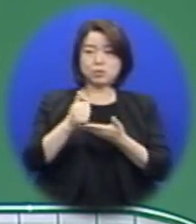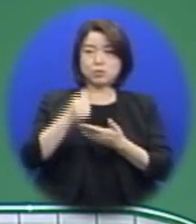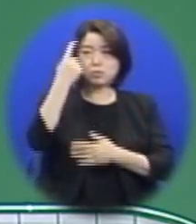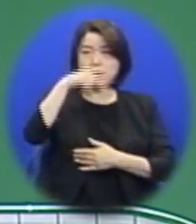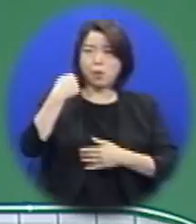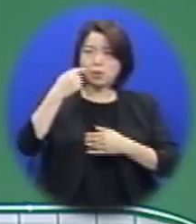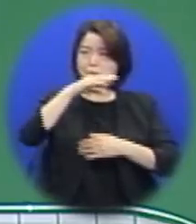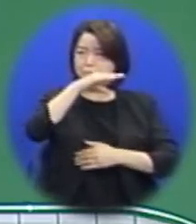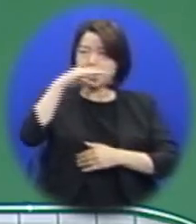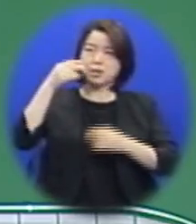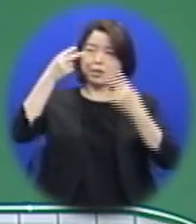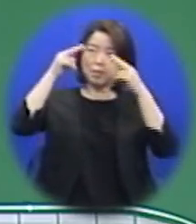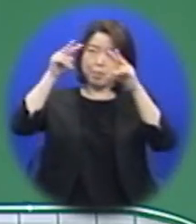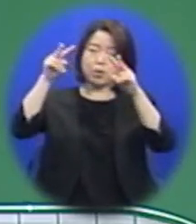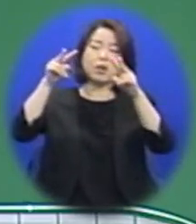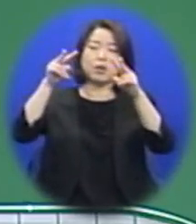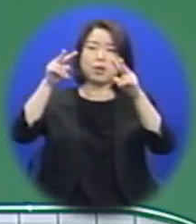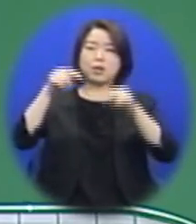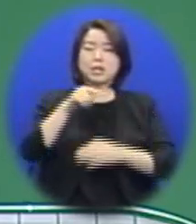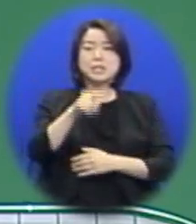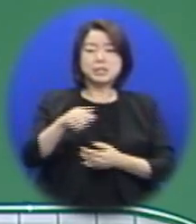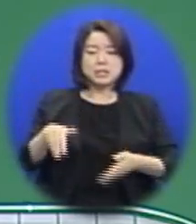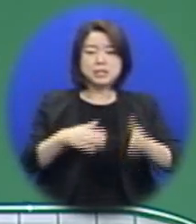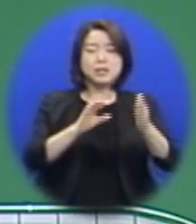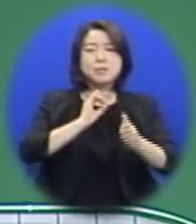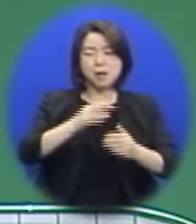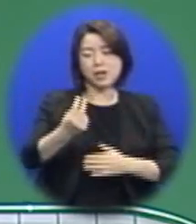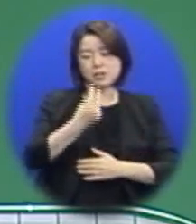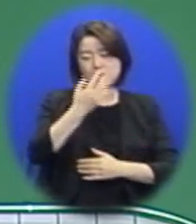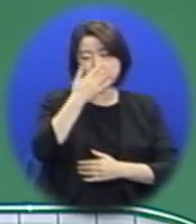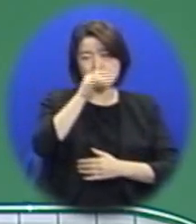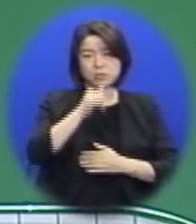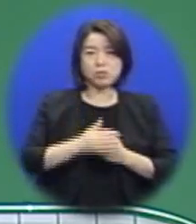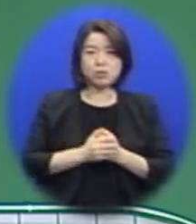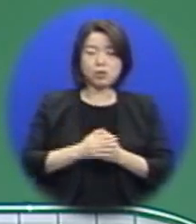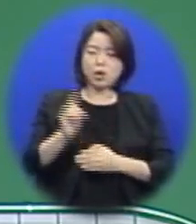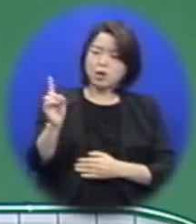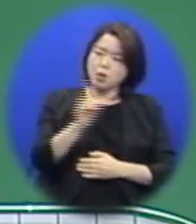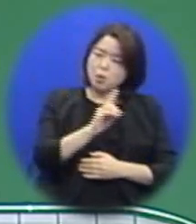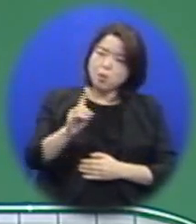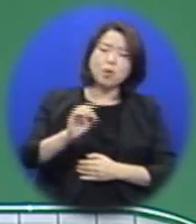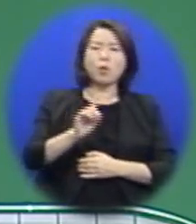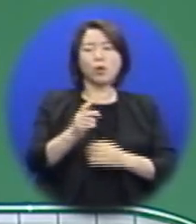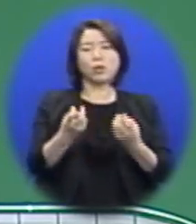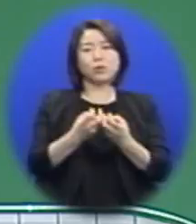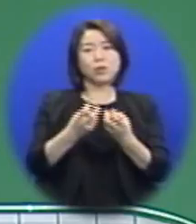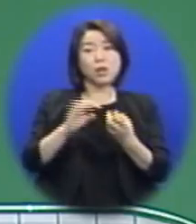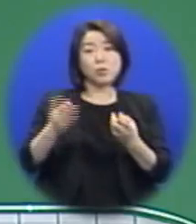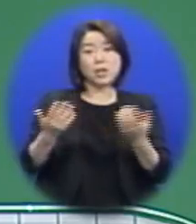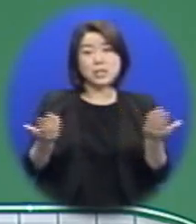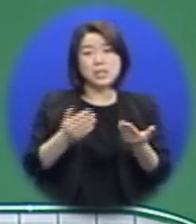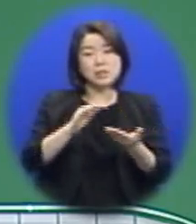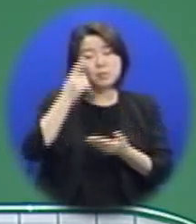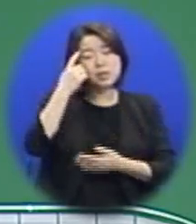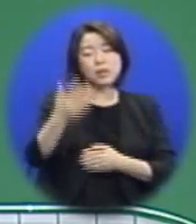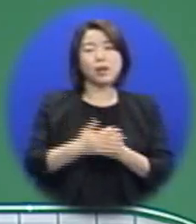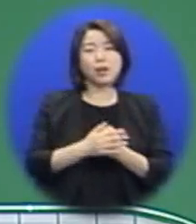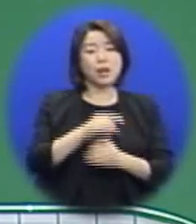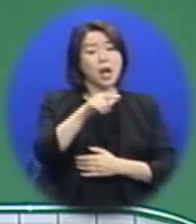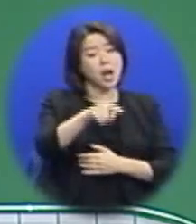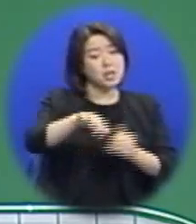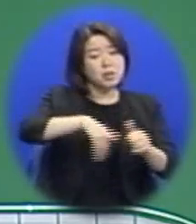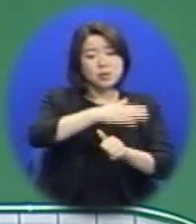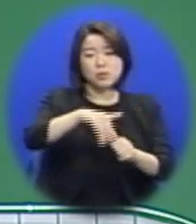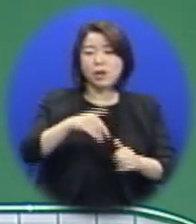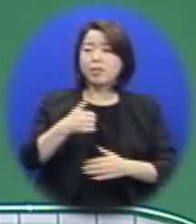거예요. 그 길밖에는 살 길이 없다니까요. 도대체 주님, 이게 어찌 된 일입니까? 주님, 이런 상황에서